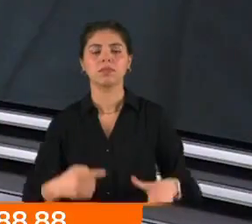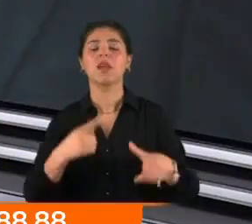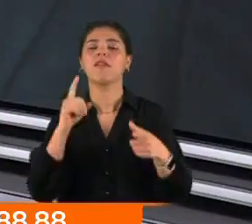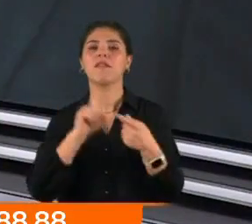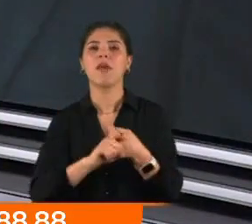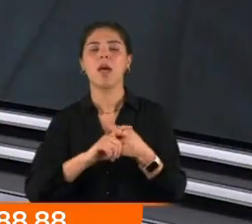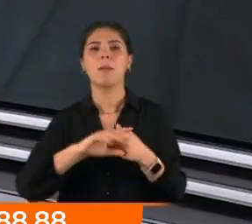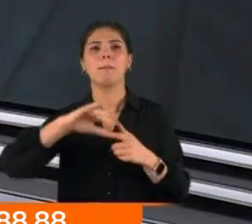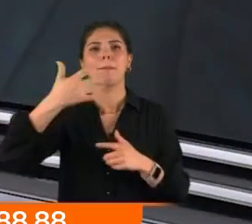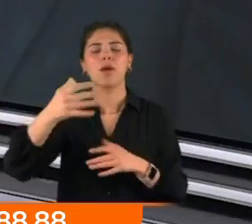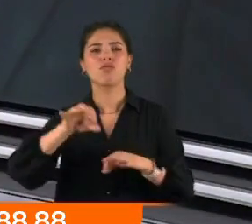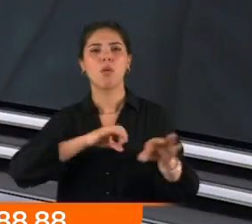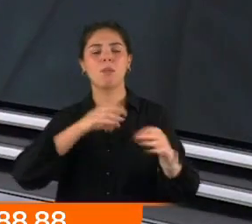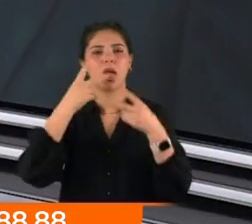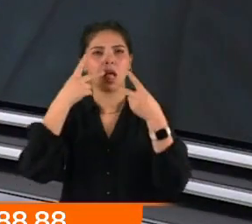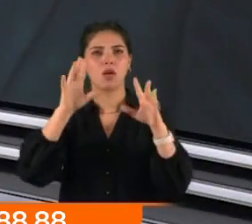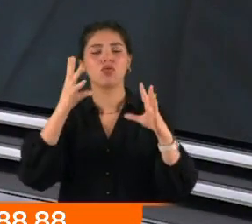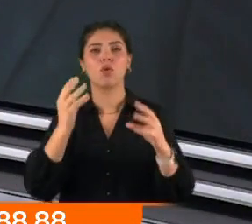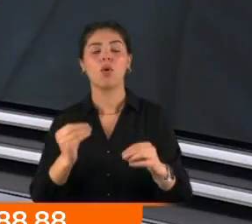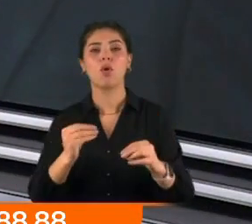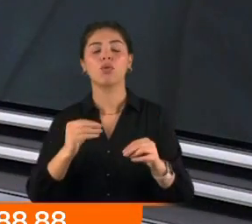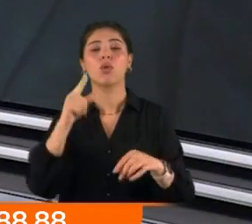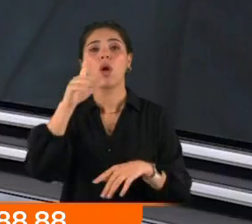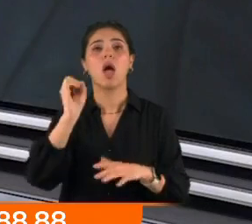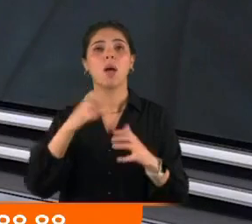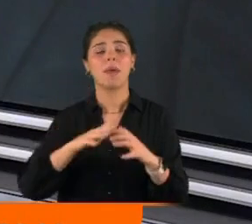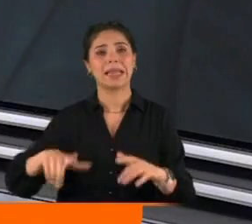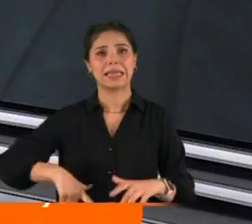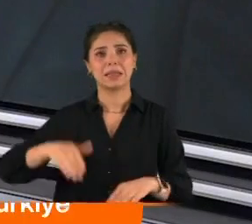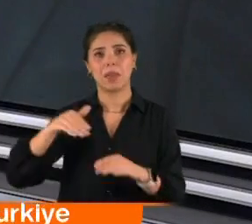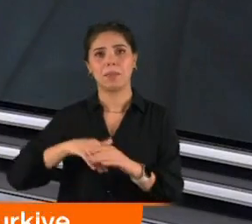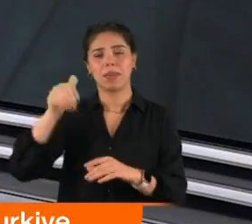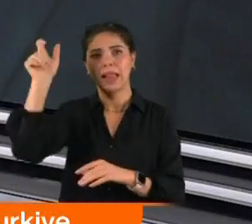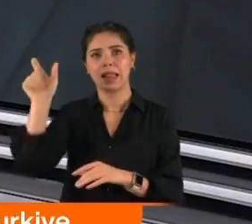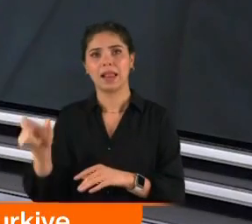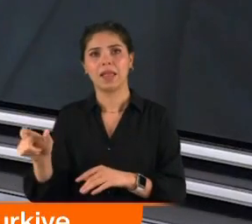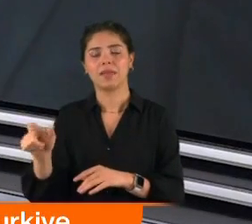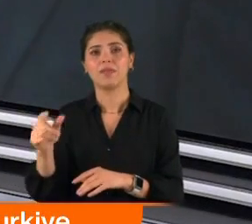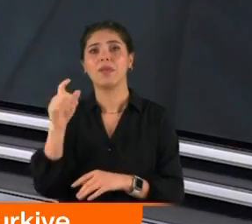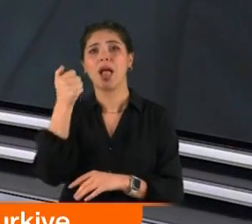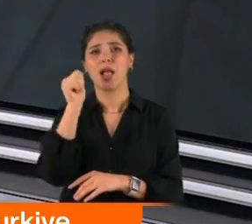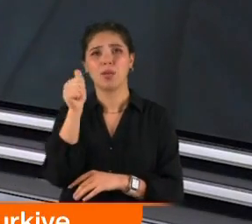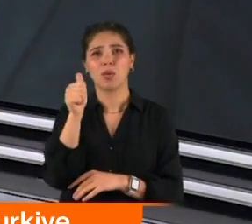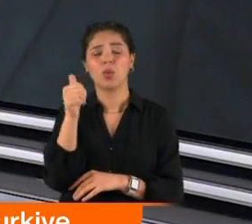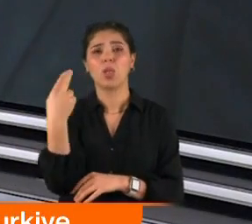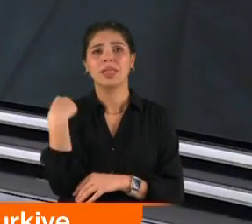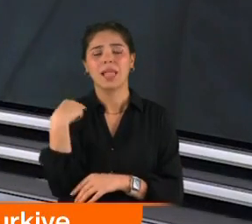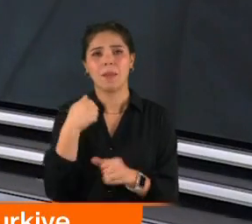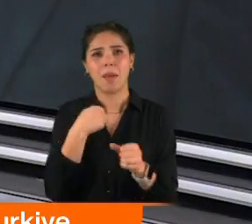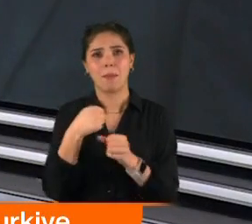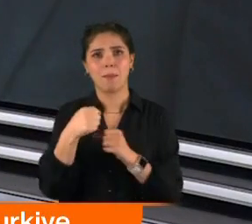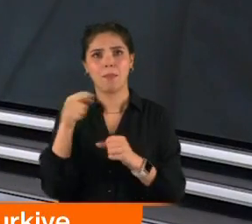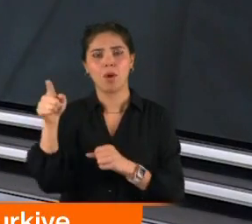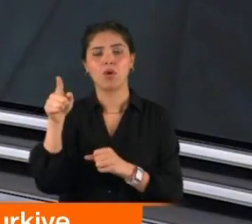Ve bir kumpas daha deşifre oldu. AK Parti İzmir Milletvekili Mehmet Ali Çelebi henüz 6 günlük teğmen pilotken 2008 yılında gözaltına alınmış ve